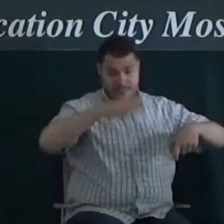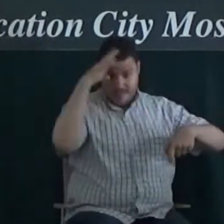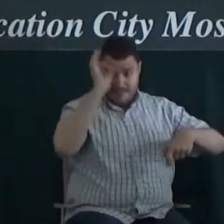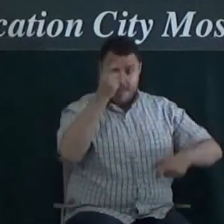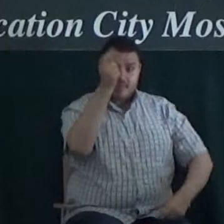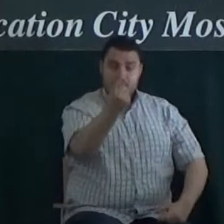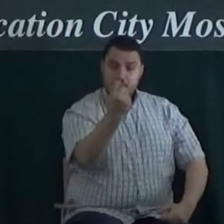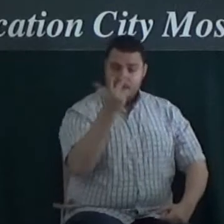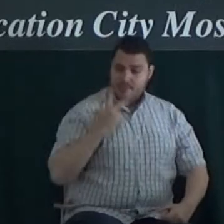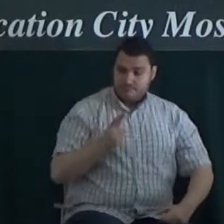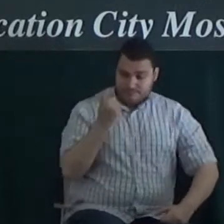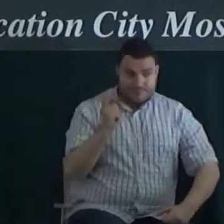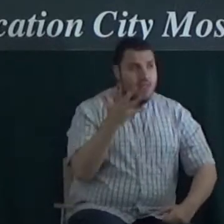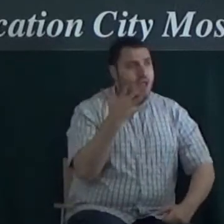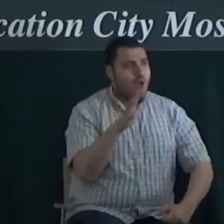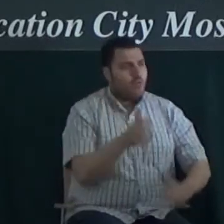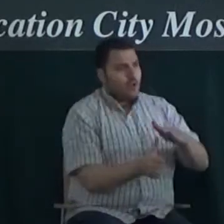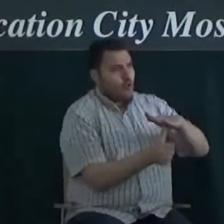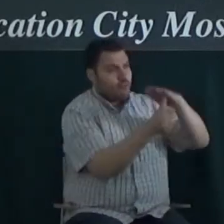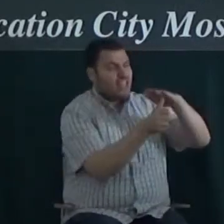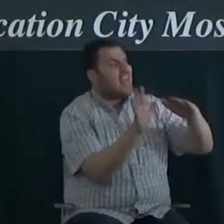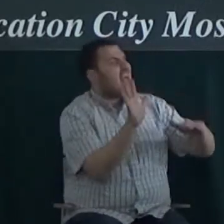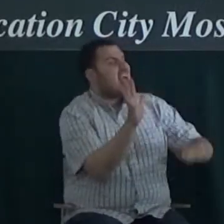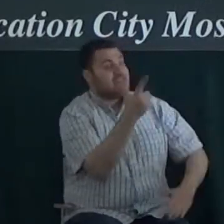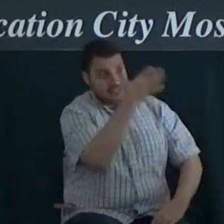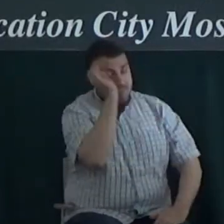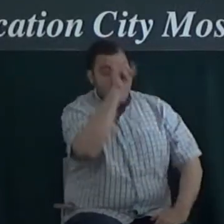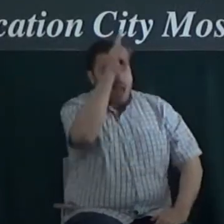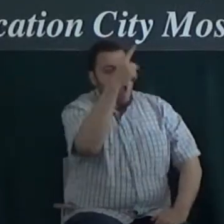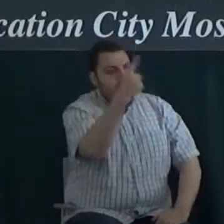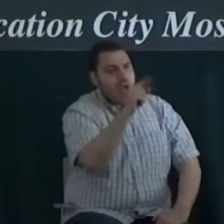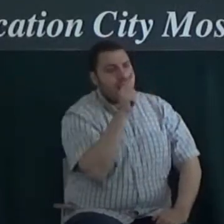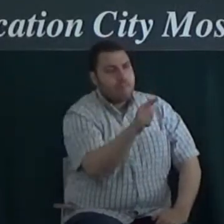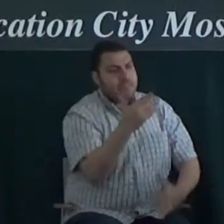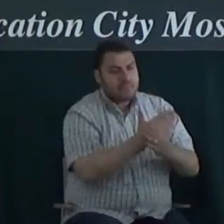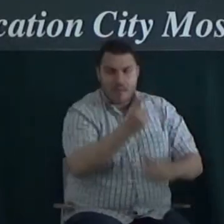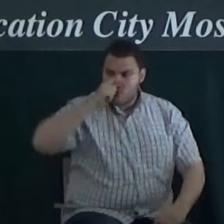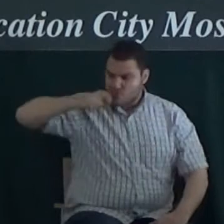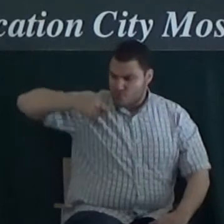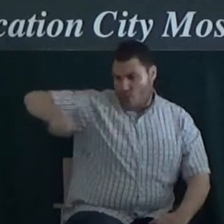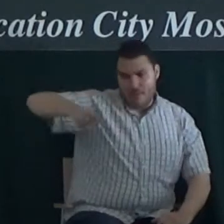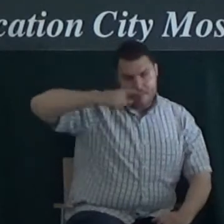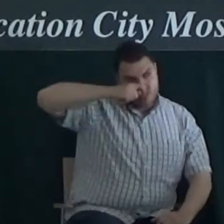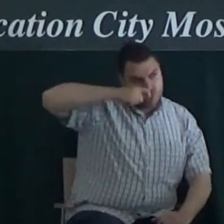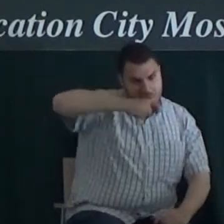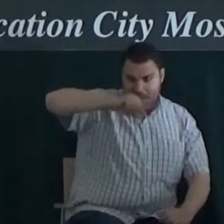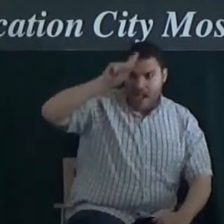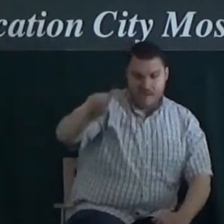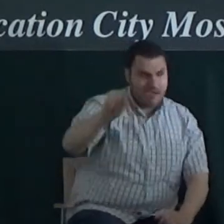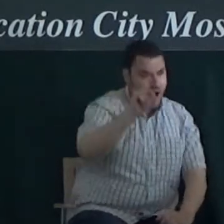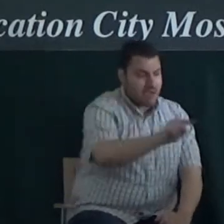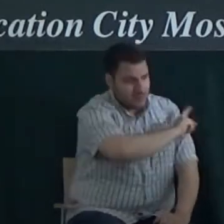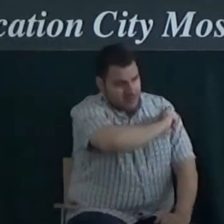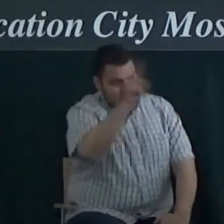في ماله أو في منصب أو في غير ذلك، حرم الله عليه أن يظلم من تحته أو من هو أضعف